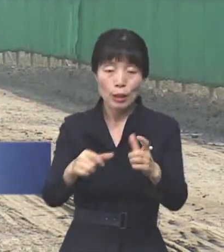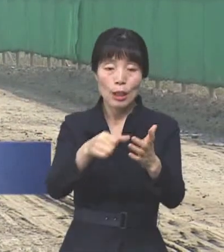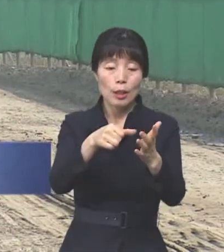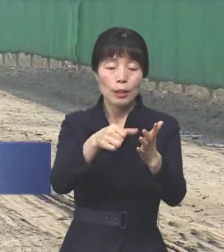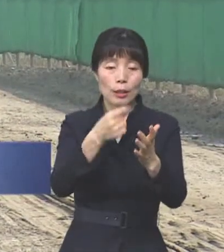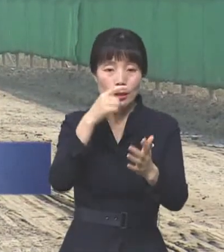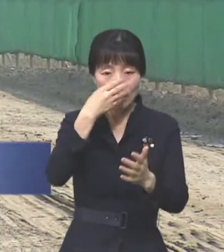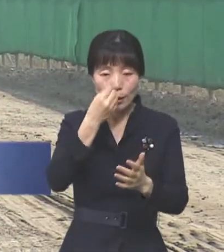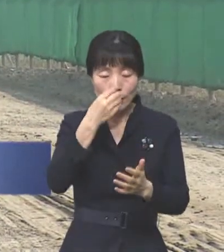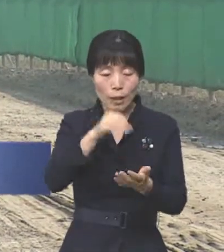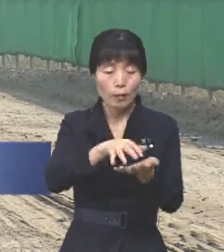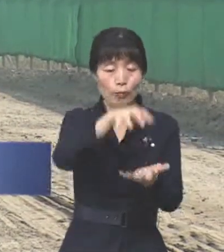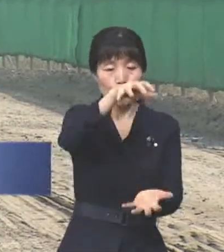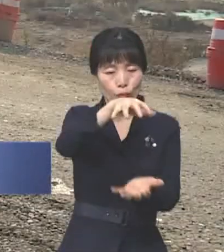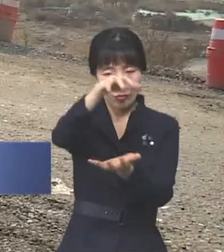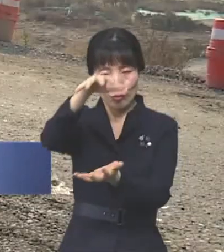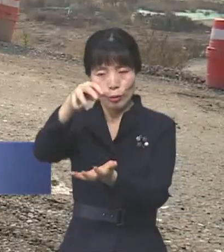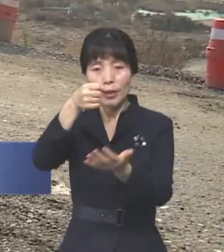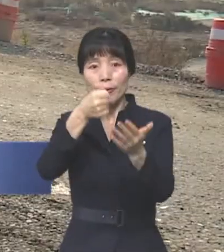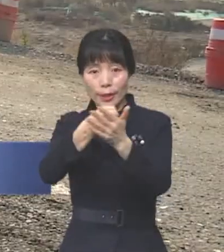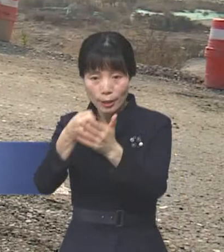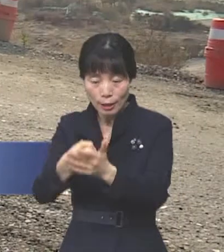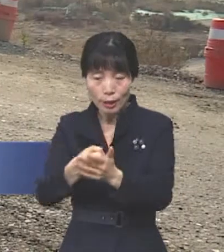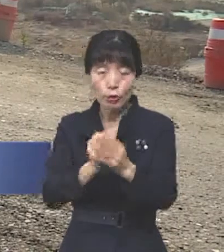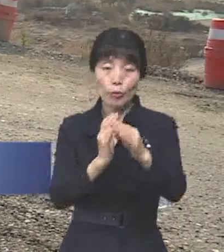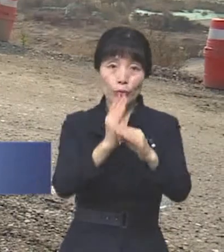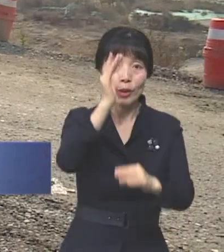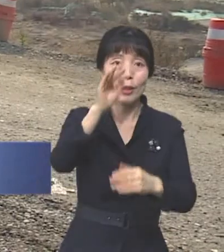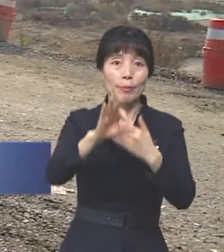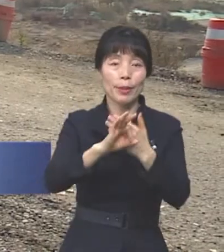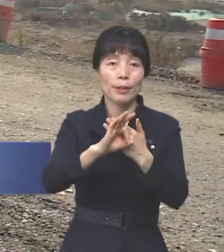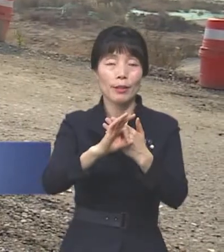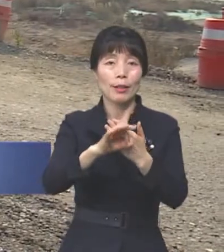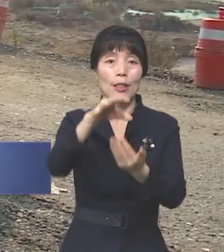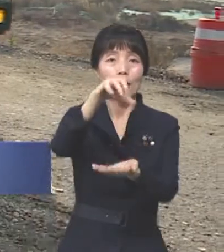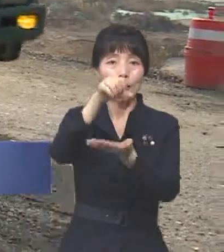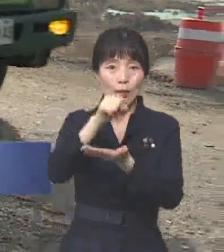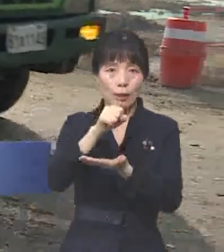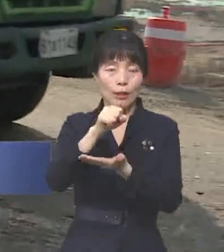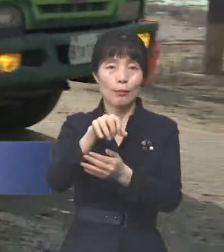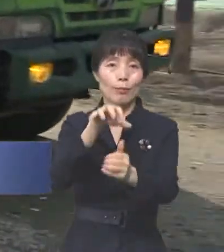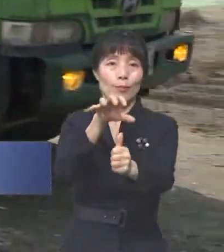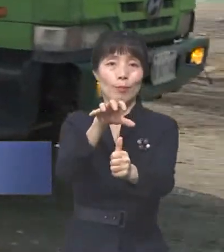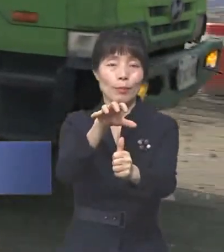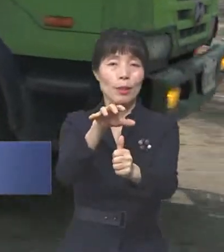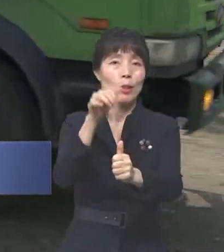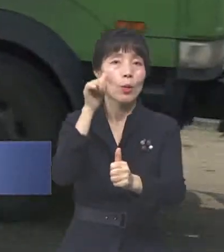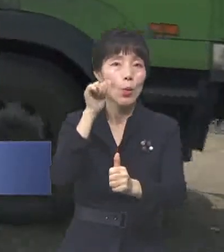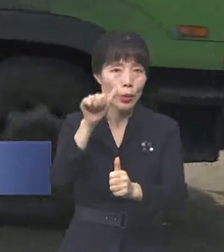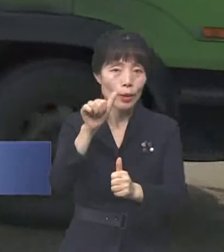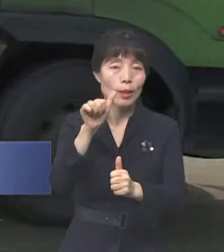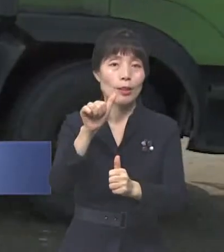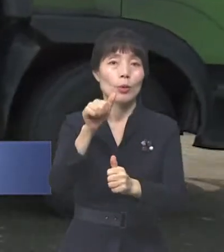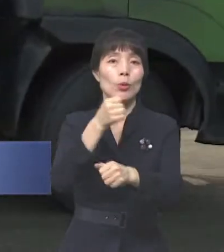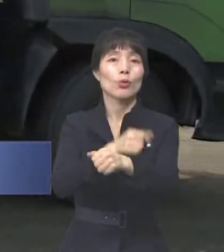정하고 생활 폐기물 반입량이 초과되면 반입 정지 5일과 별도 수수료가 부과가